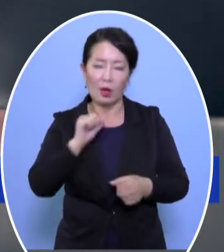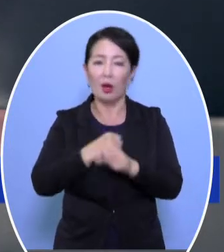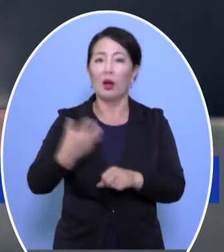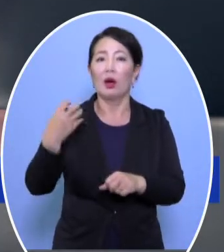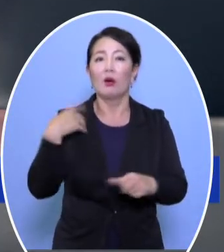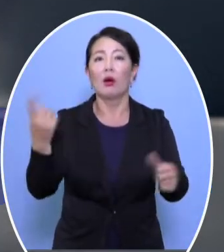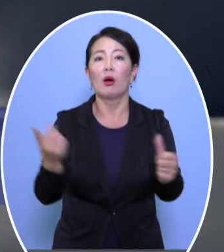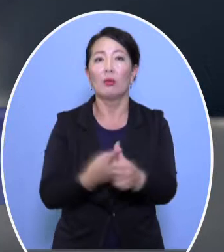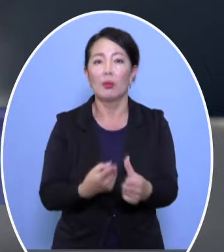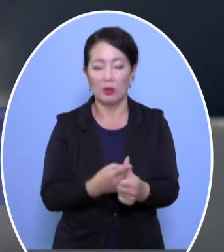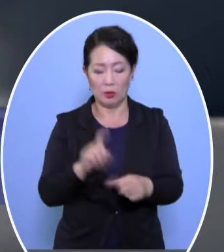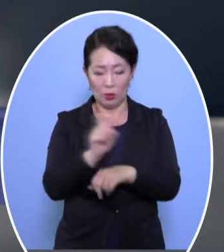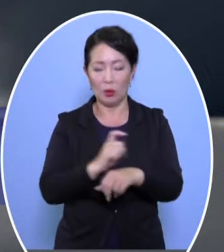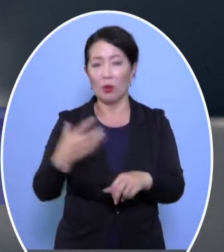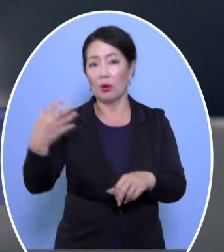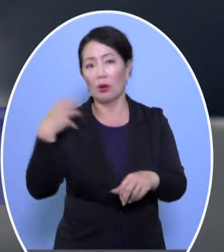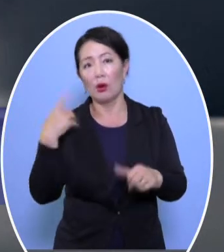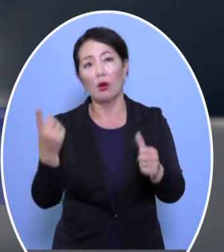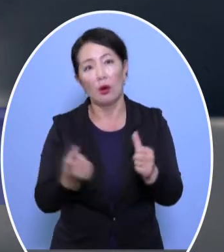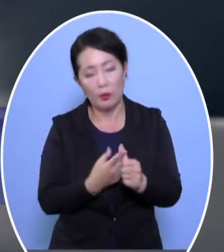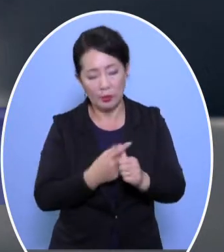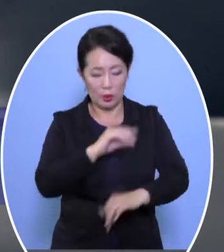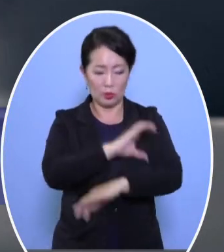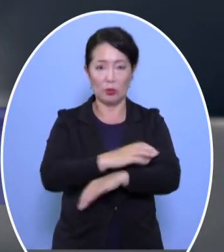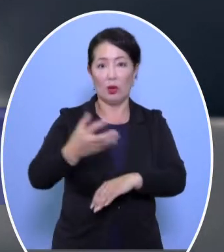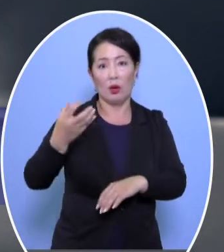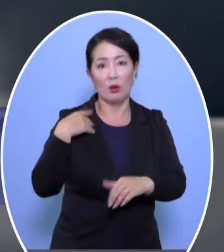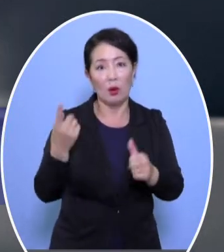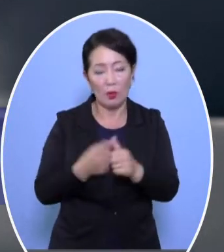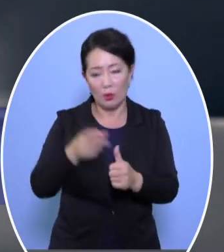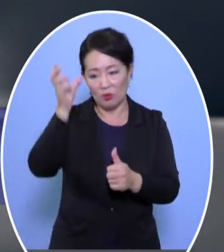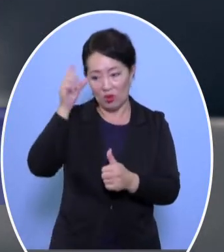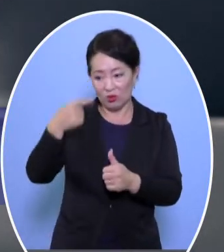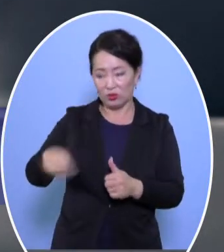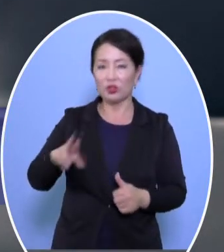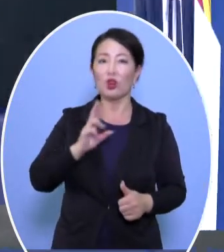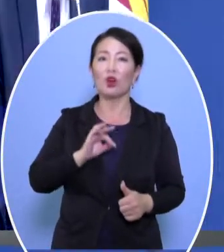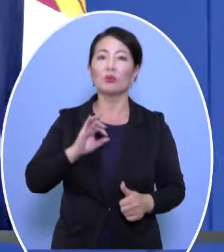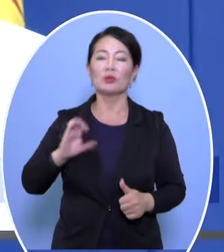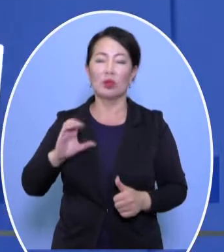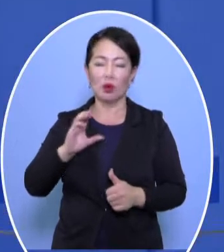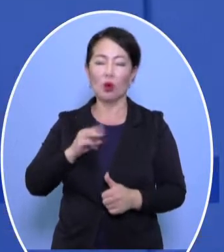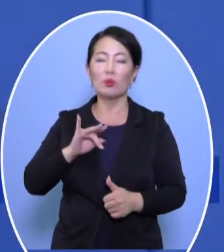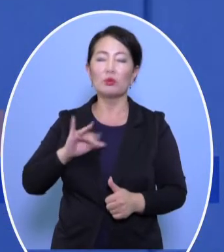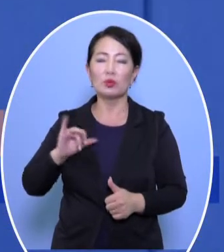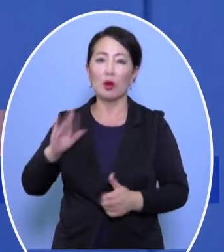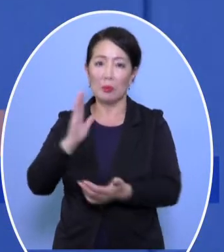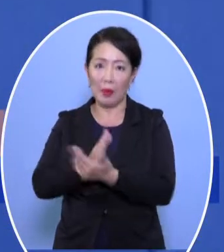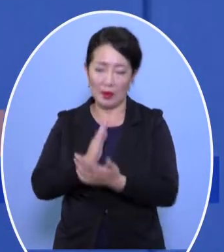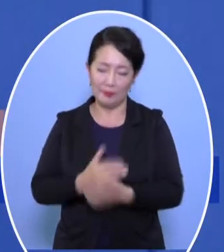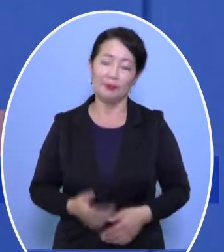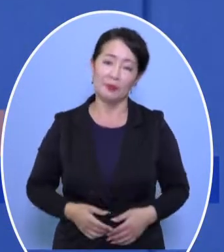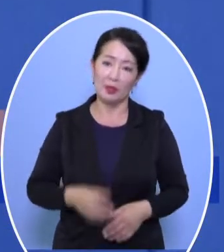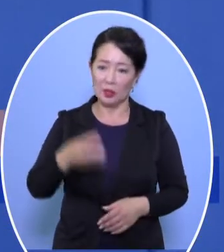хариуцсан хороод хариуцсан болон энэ сургуулиудын хариуцсан боловсролын салбар хариуцсан комиссарууд байж байгаа. Төрийн албан хаагчдын